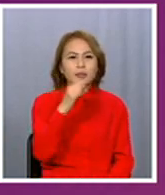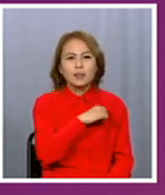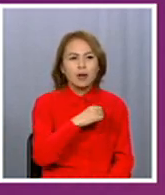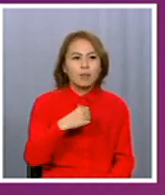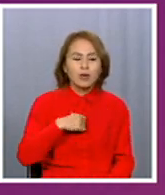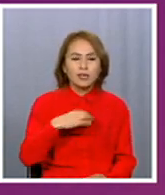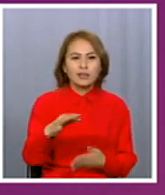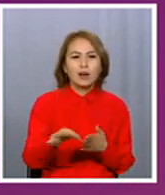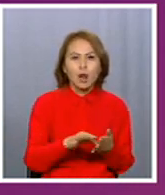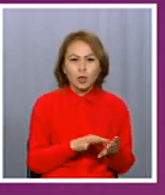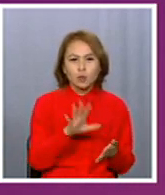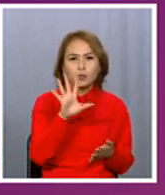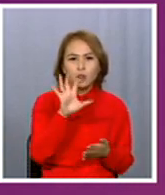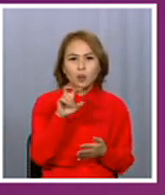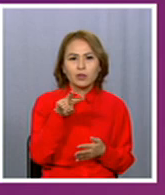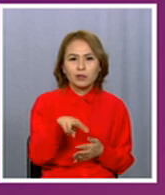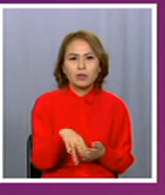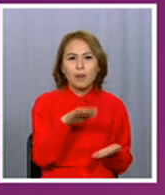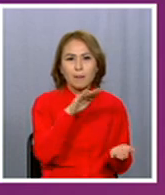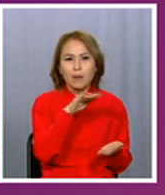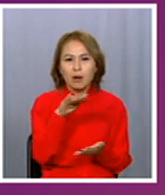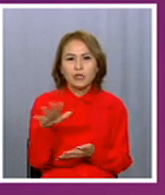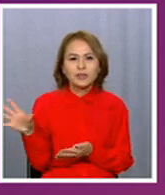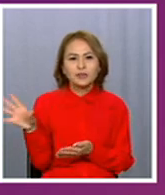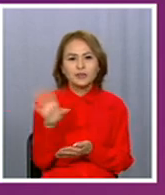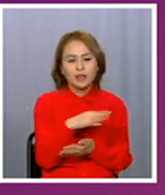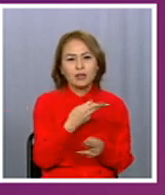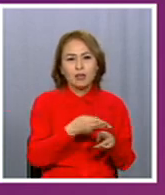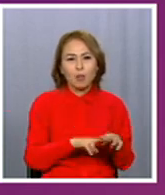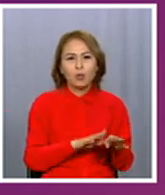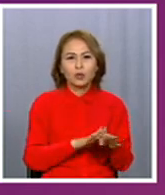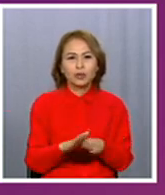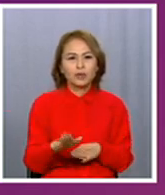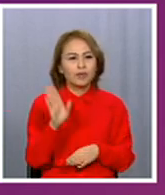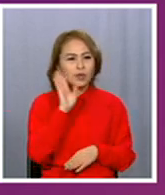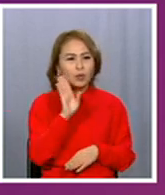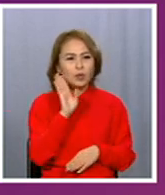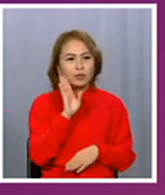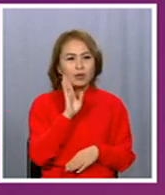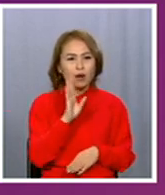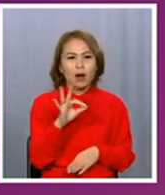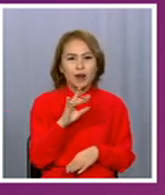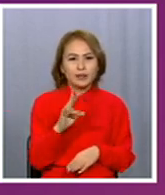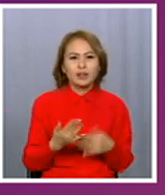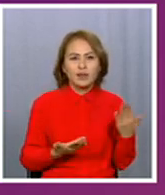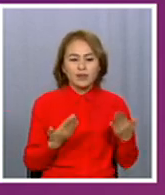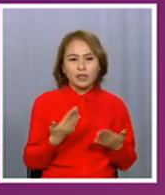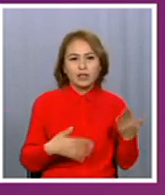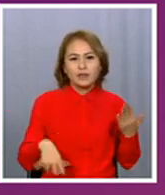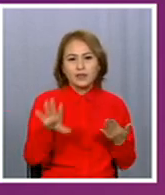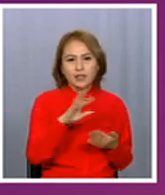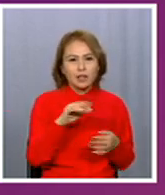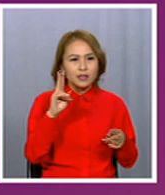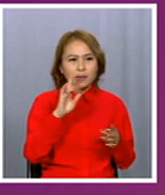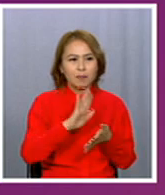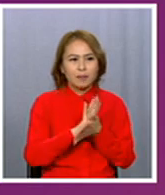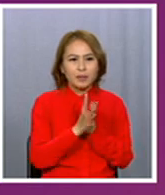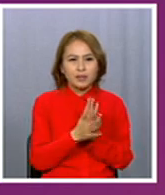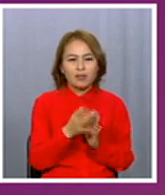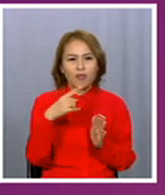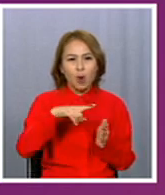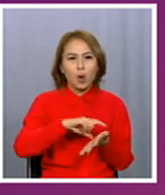сразу 500 литровых банок, наполненных водой. Они, наверное, даже не поместятся в